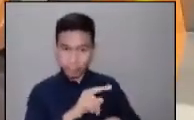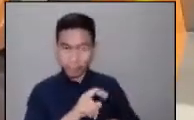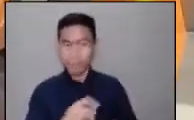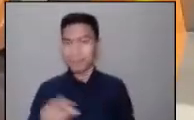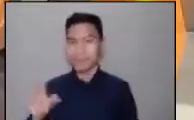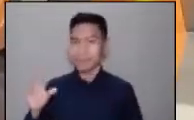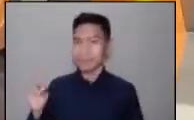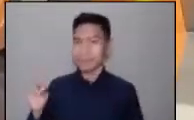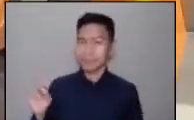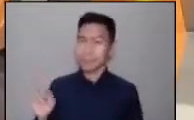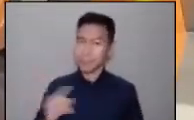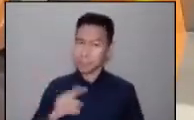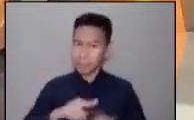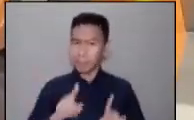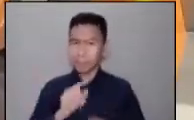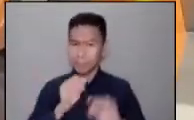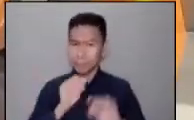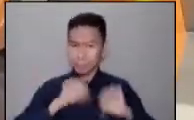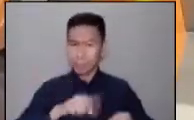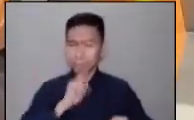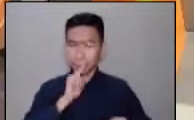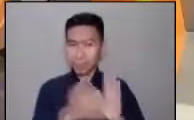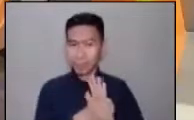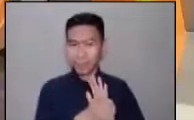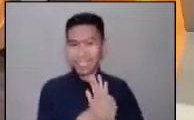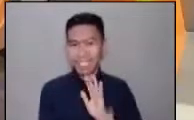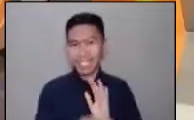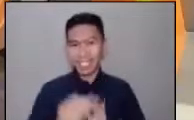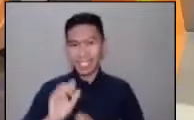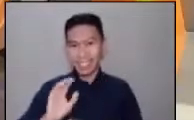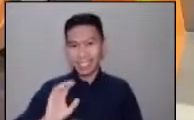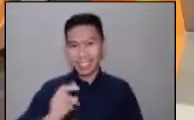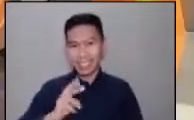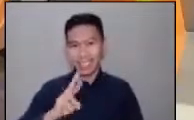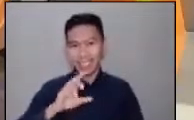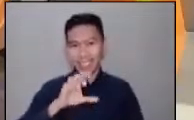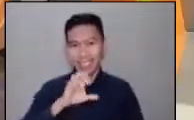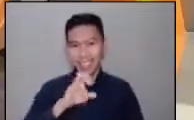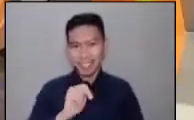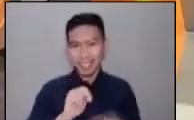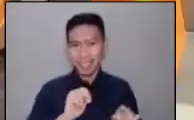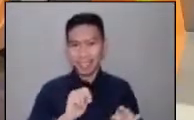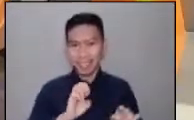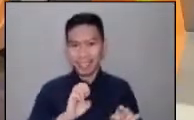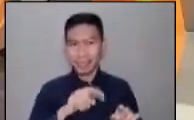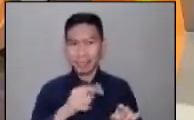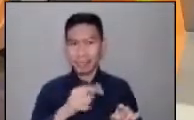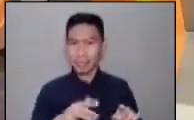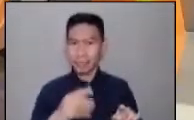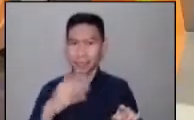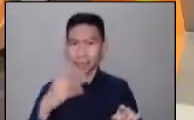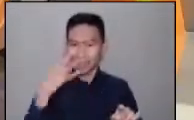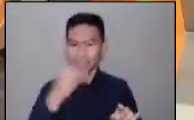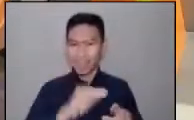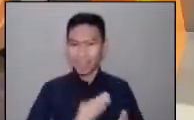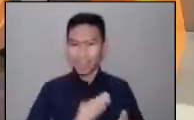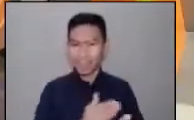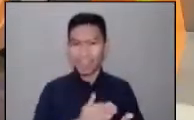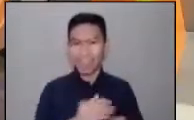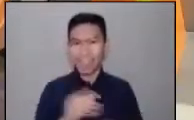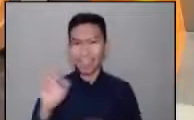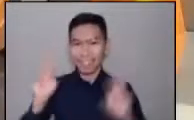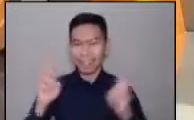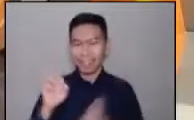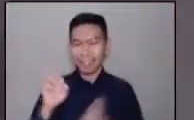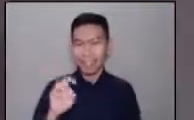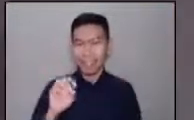ang napakagaling ni Charleen. Oo, napakagaling mo. Ang ganda nung kinanta mo kanina, Downtown. Ikaw ba nagsulat nun? Hindi po. Ay, hindi ba? Sikat na part